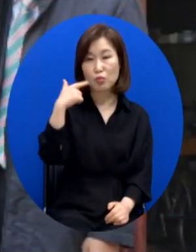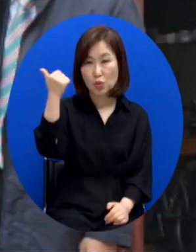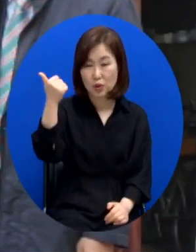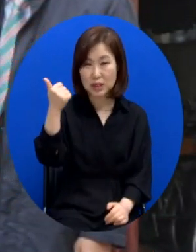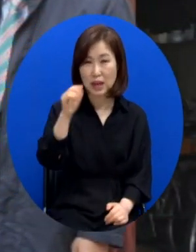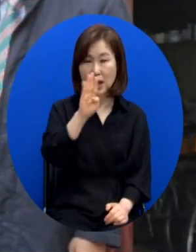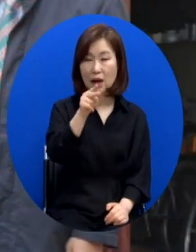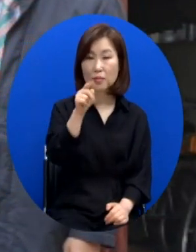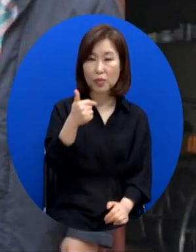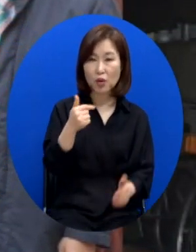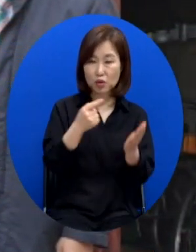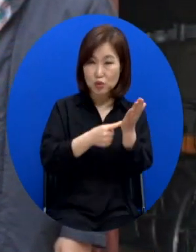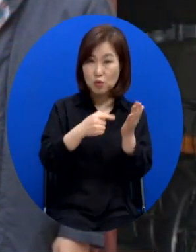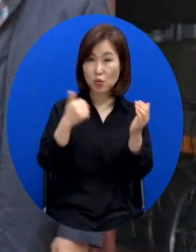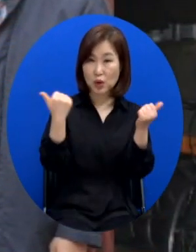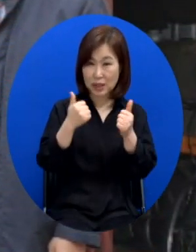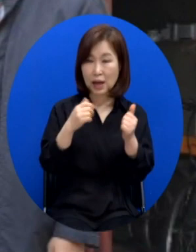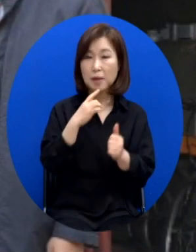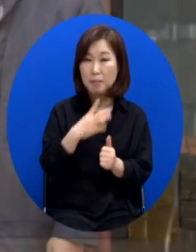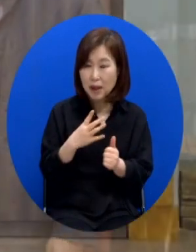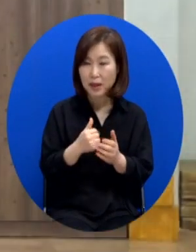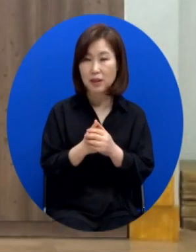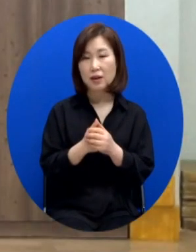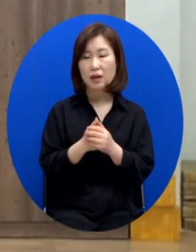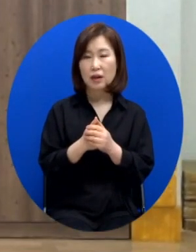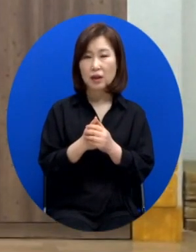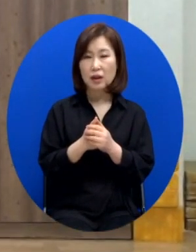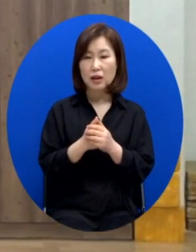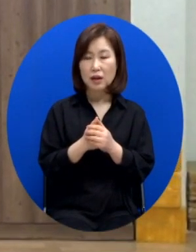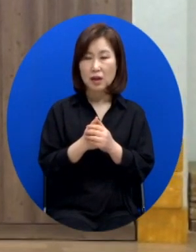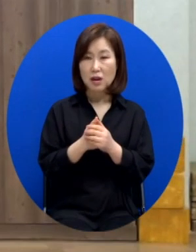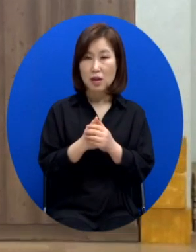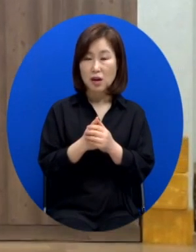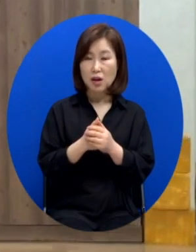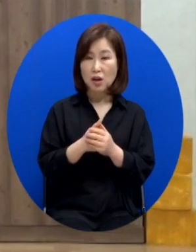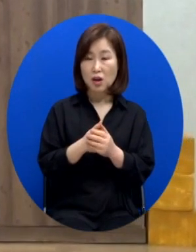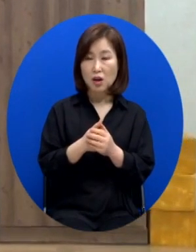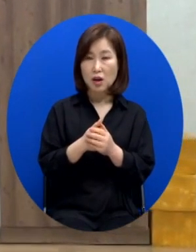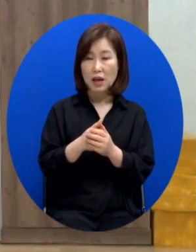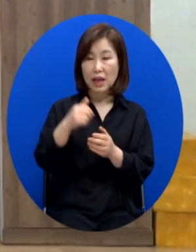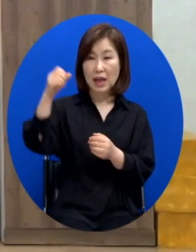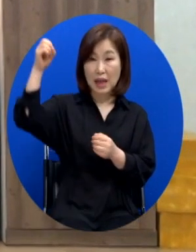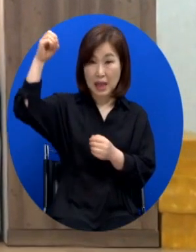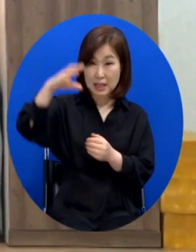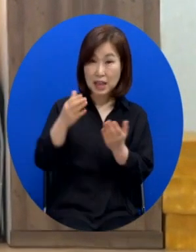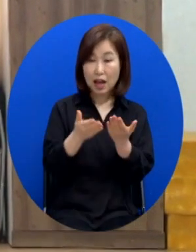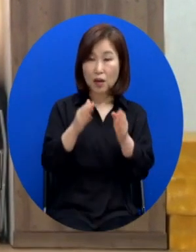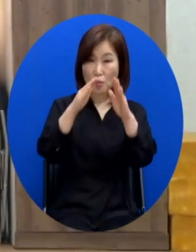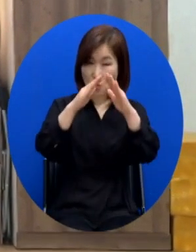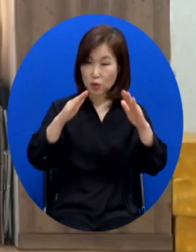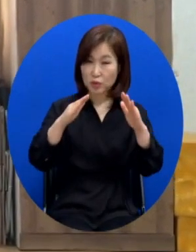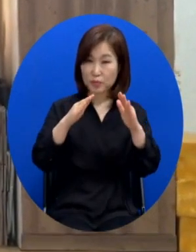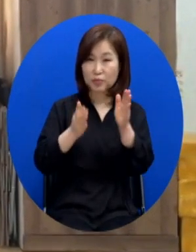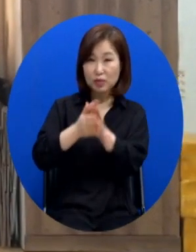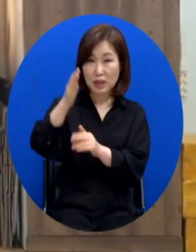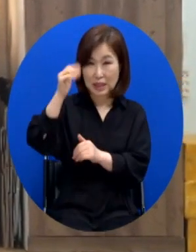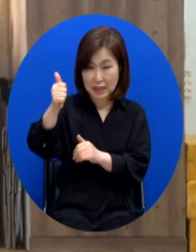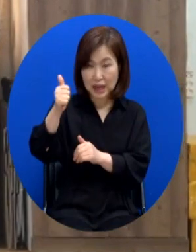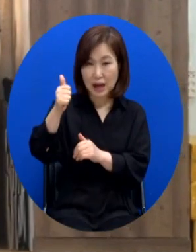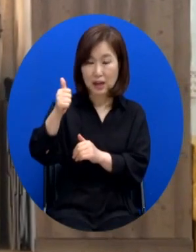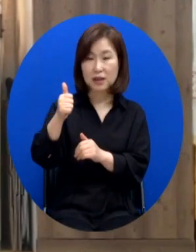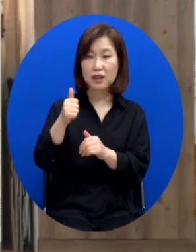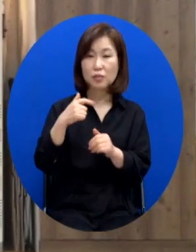변창배 사무총장만 참석한 가운데 노숙인 일시보호시설 햇살보금자리 시설장 김기용 목사에게